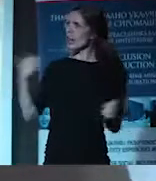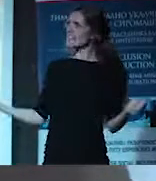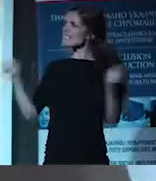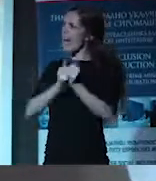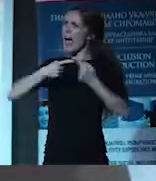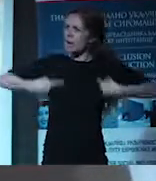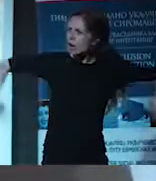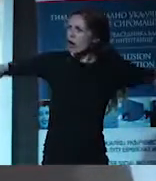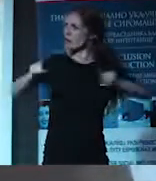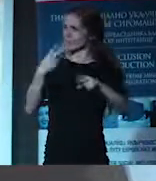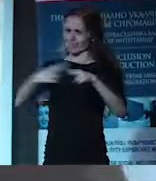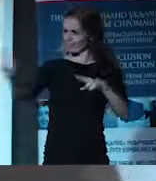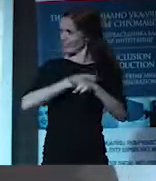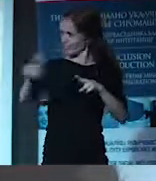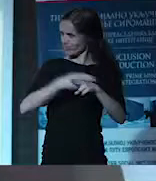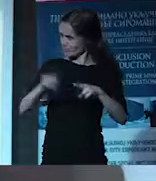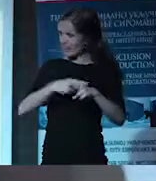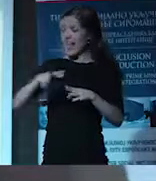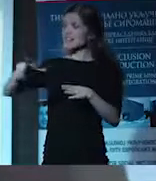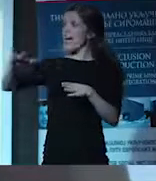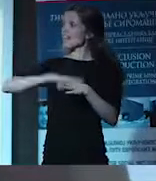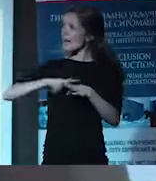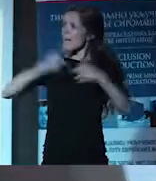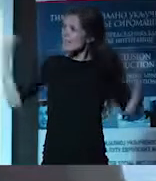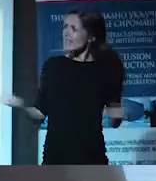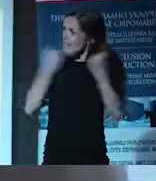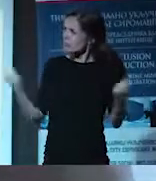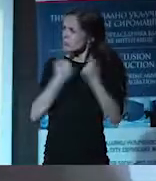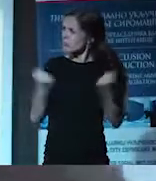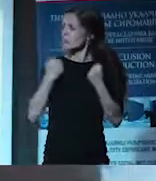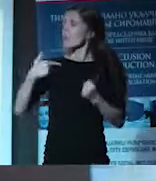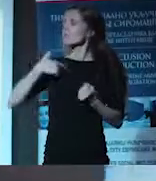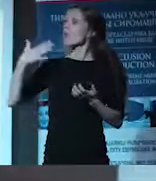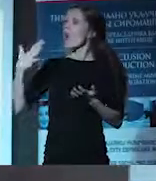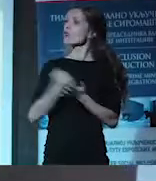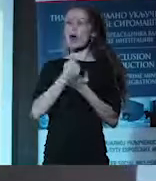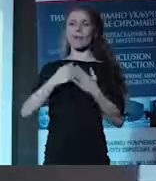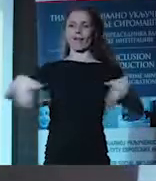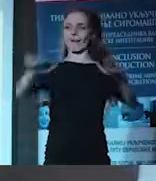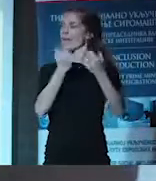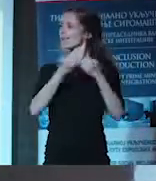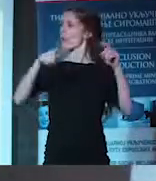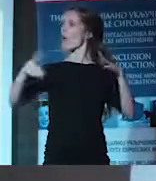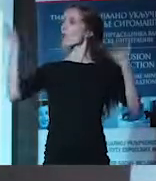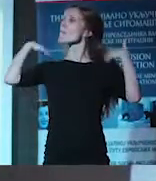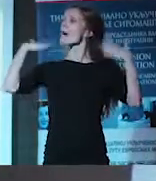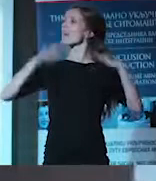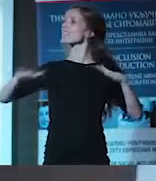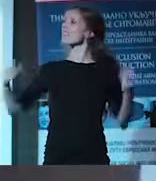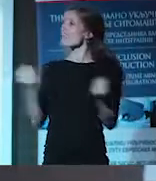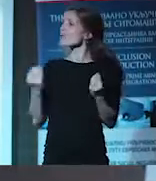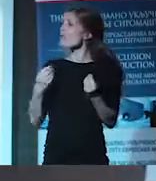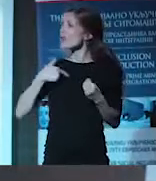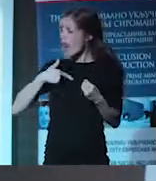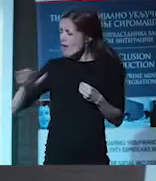svim meštanima uklonimo. Za tri meseca aktivnog rada mi smo dobili park za decu, to nam je bio cilj zato što naši